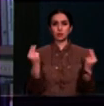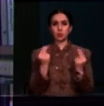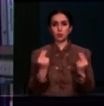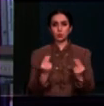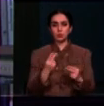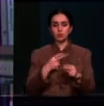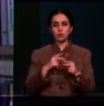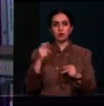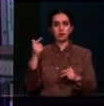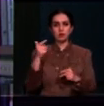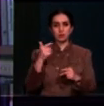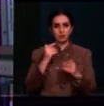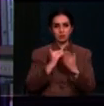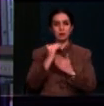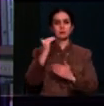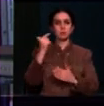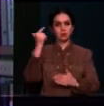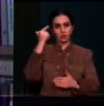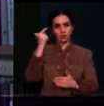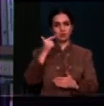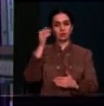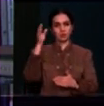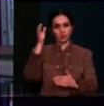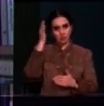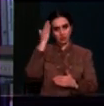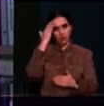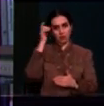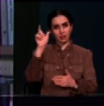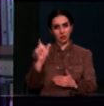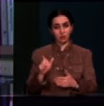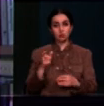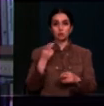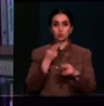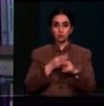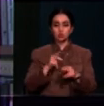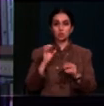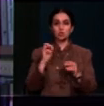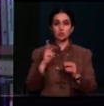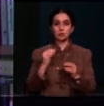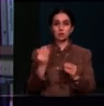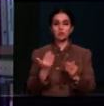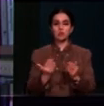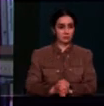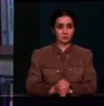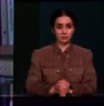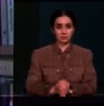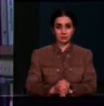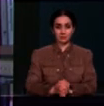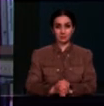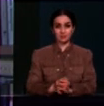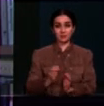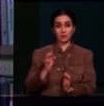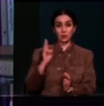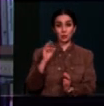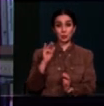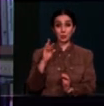громадный талант, поднимает вопросы жизни более глубокие, чем его собратья. Александр